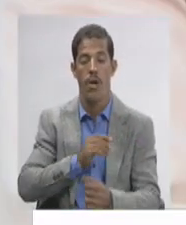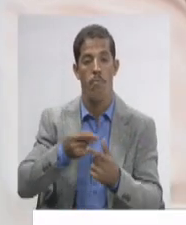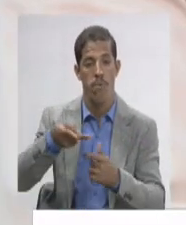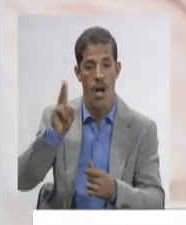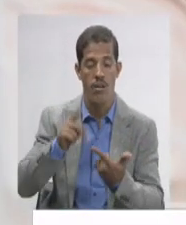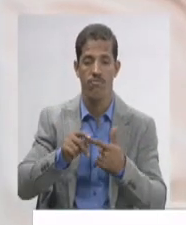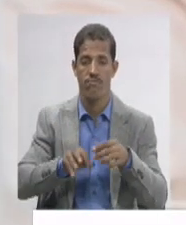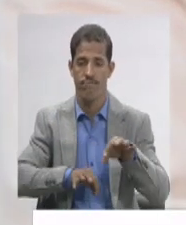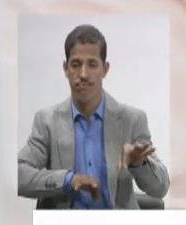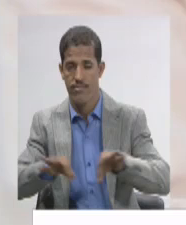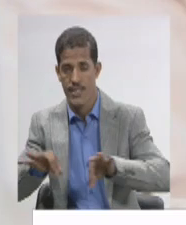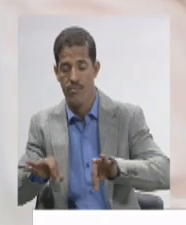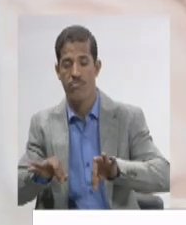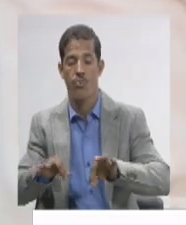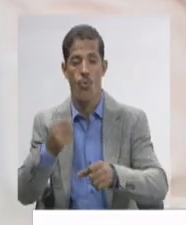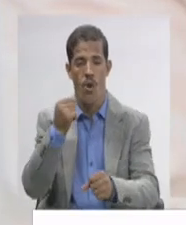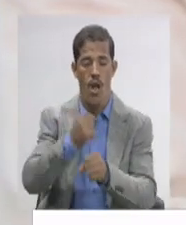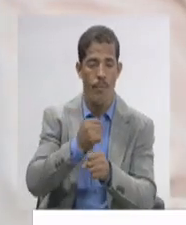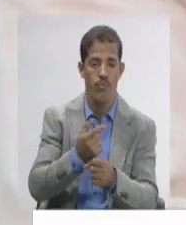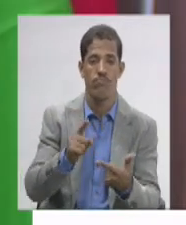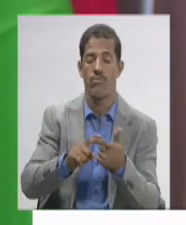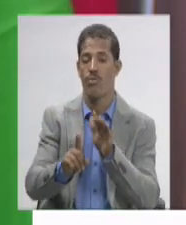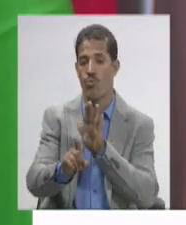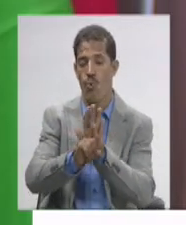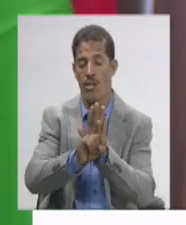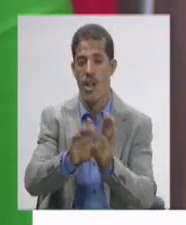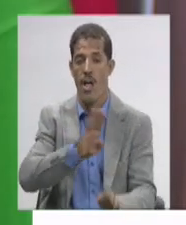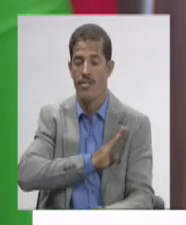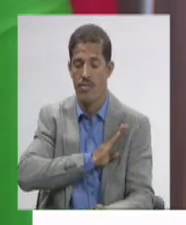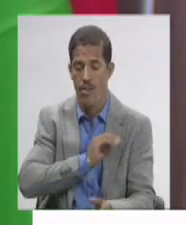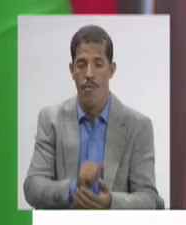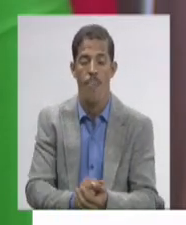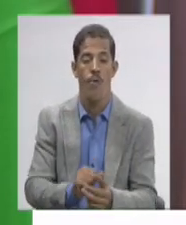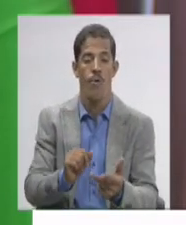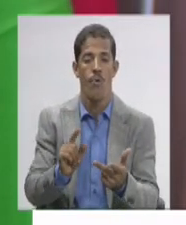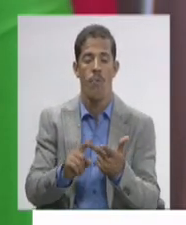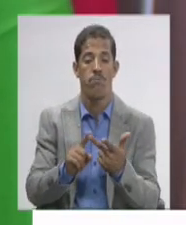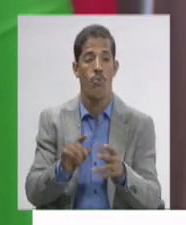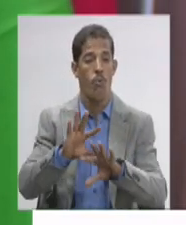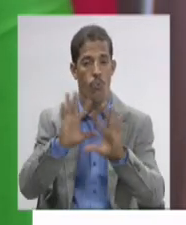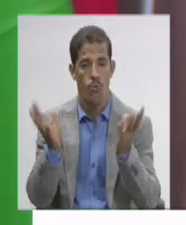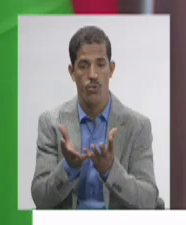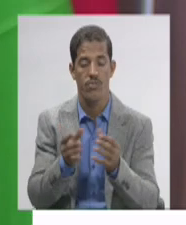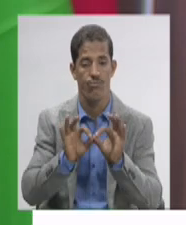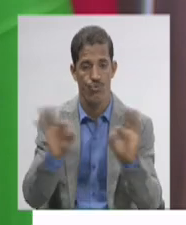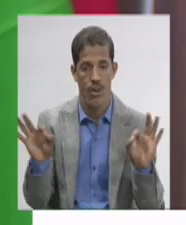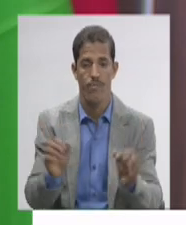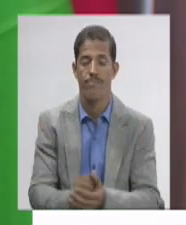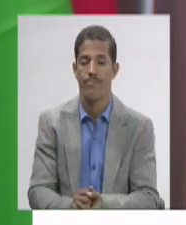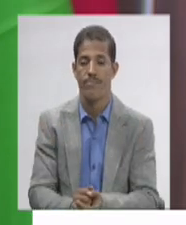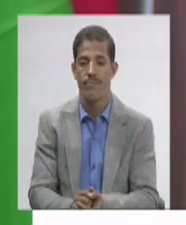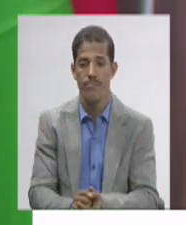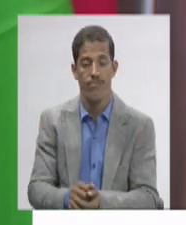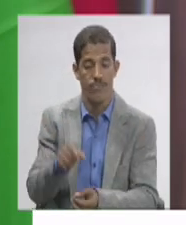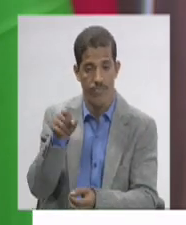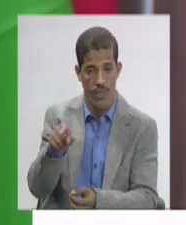وال العملياتي وقيادات الوحده العسكريه الوحدات العسكريه على المستوى التكتيكي لقد جسدت